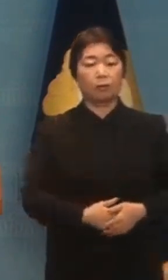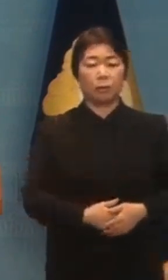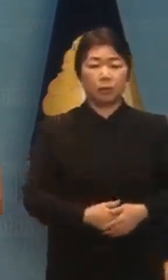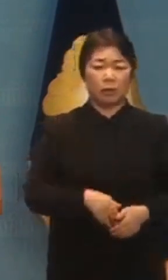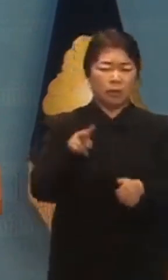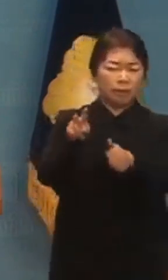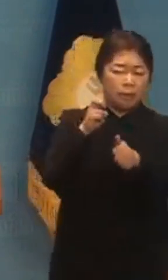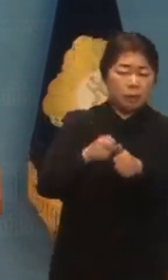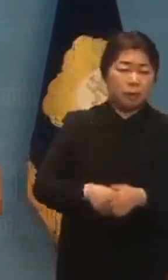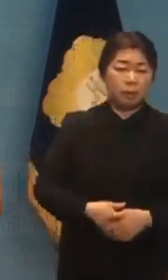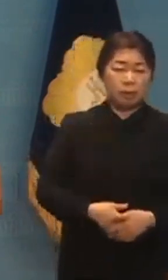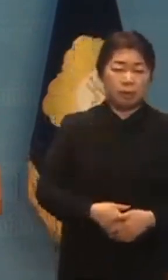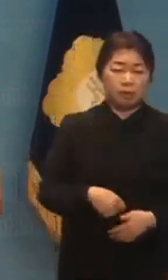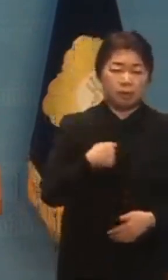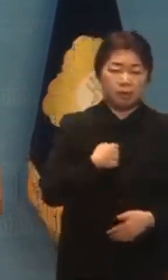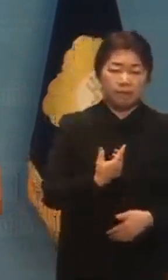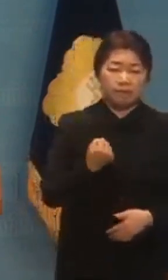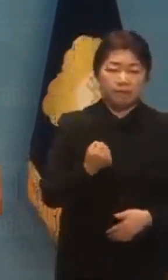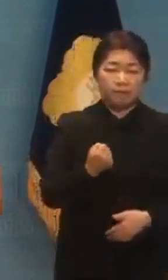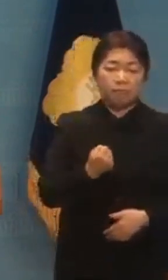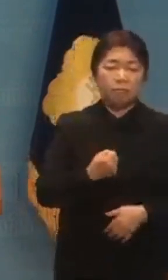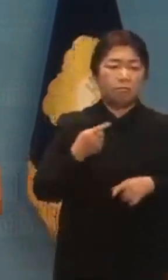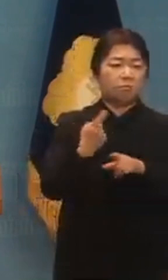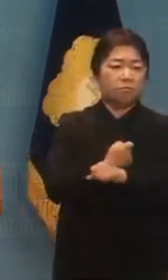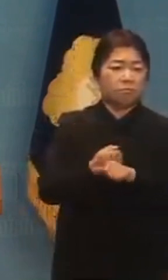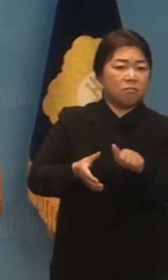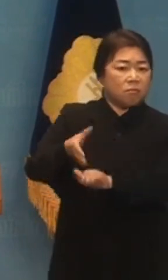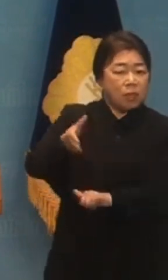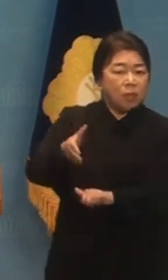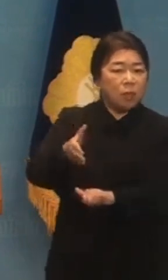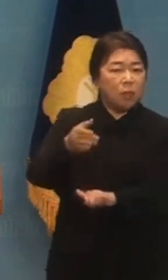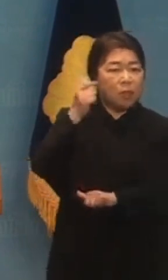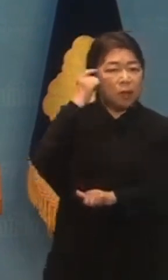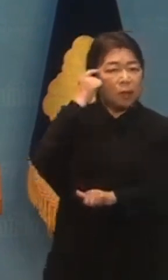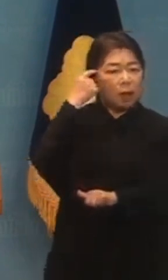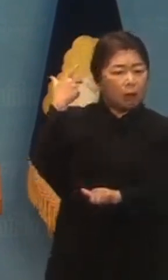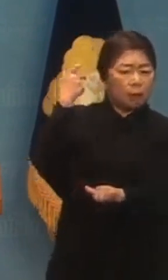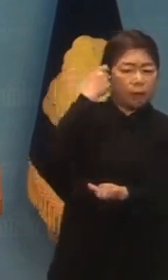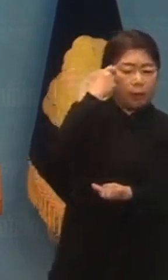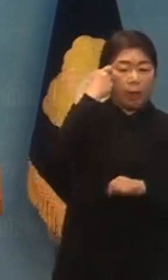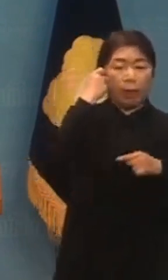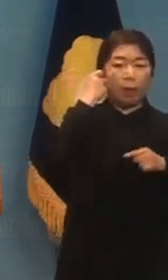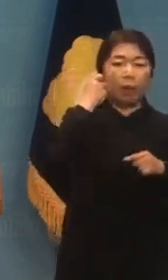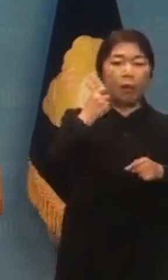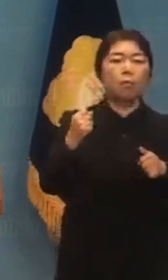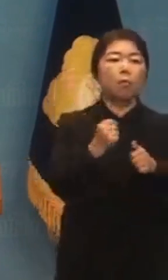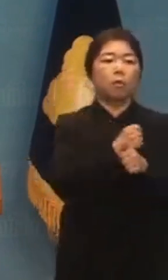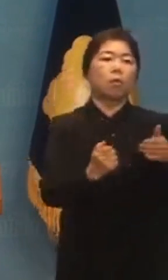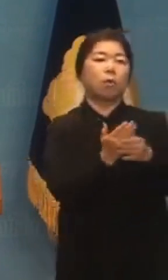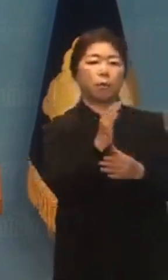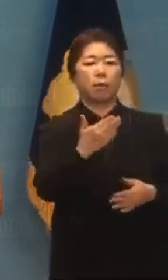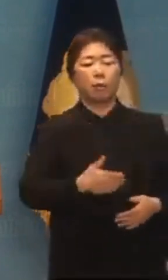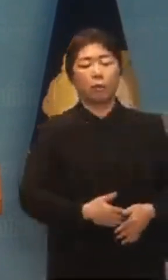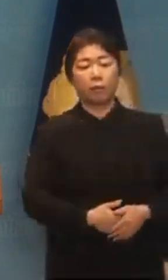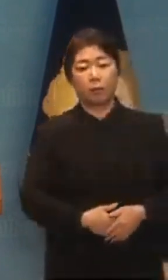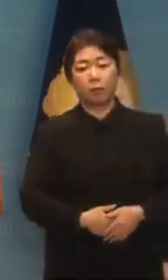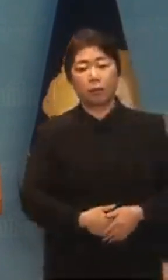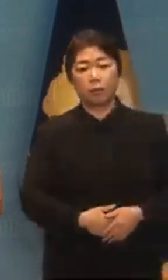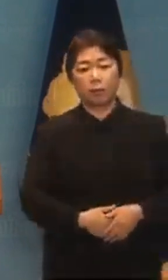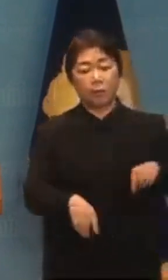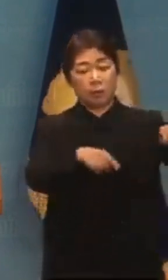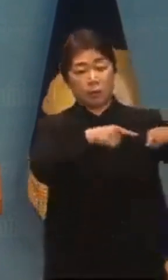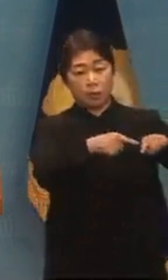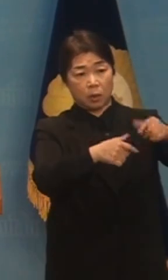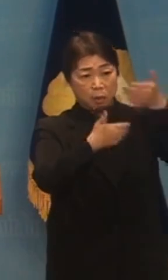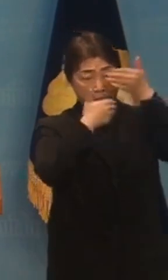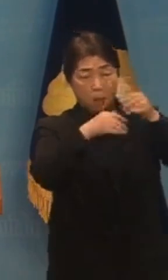미움과 적의를 확산시키는 증오 정치는 폭력의 배경이 될 수 있습니다. 정치